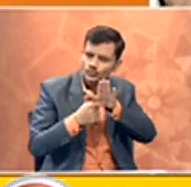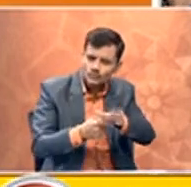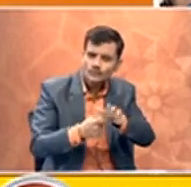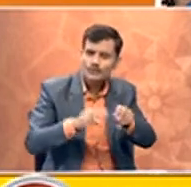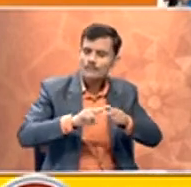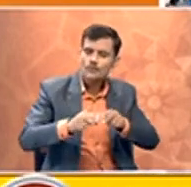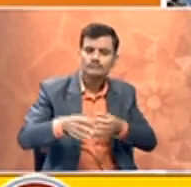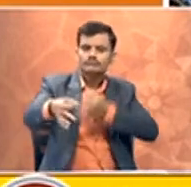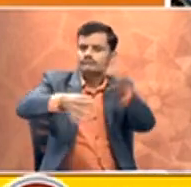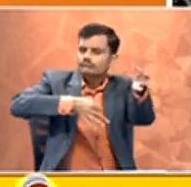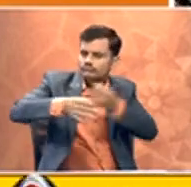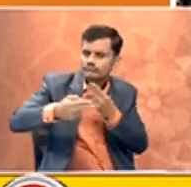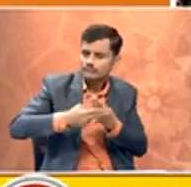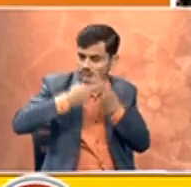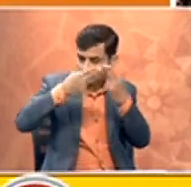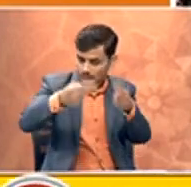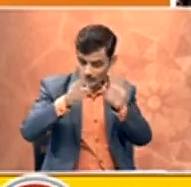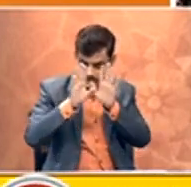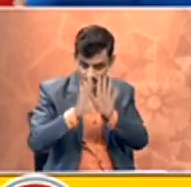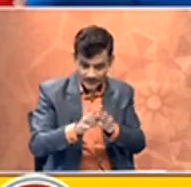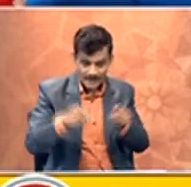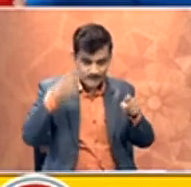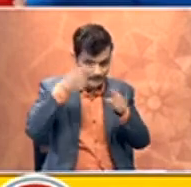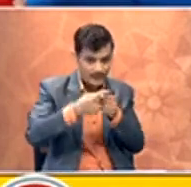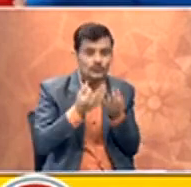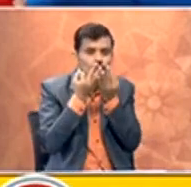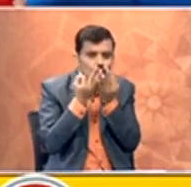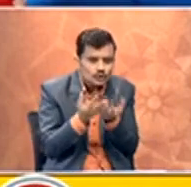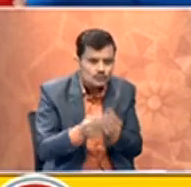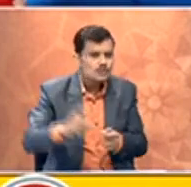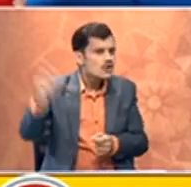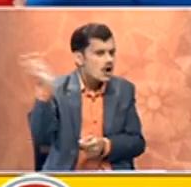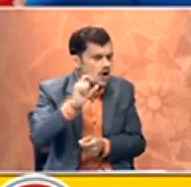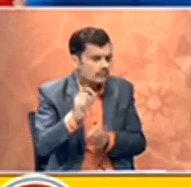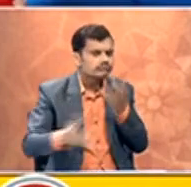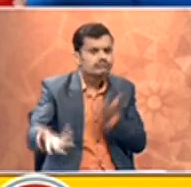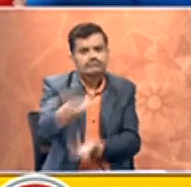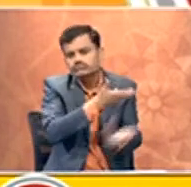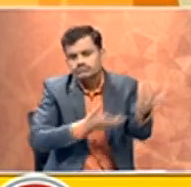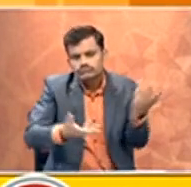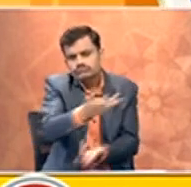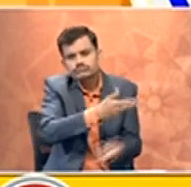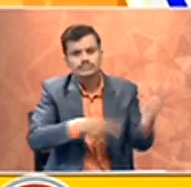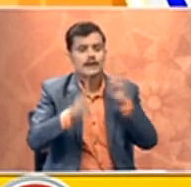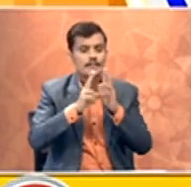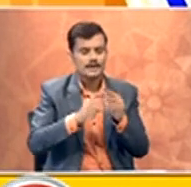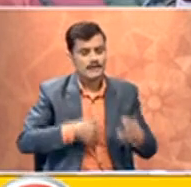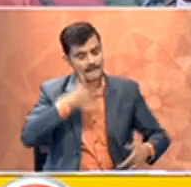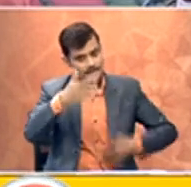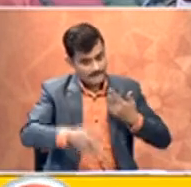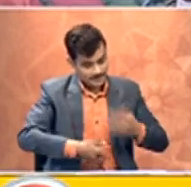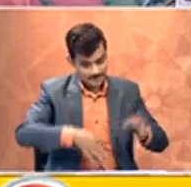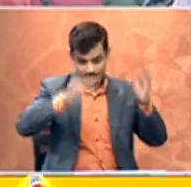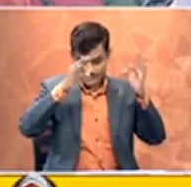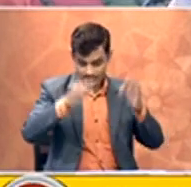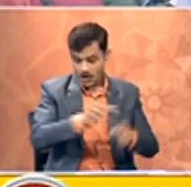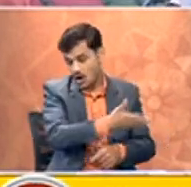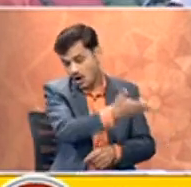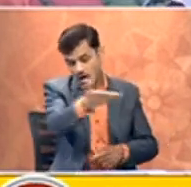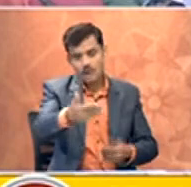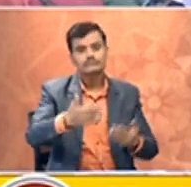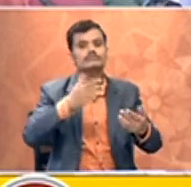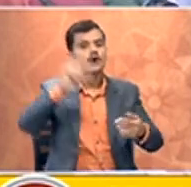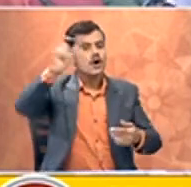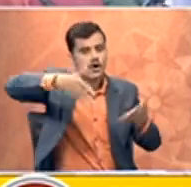हैं, बताई जाती हैं और स्कूल कॉलेज में चर्चा में भी रहती हैं। चलिए, मुझे बहुत अच्छा लगा। मेरी तरफ से आप सबको बहुत बहुत